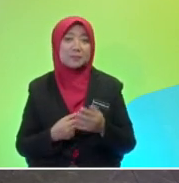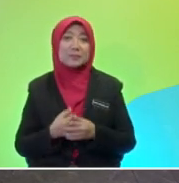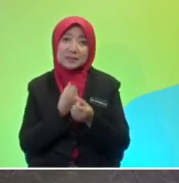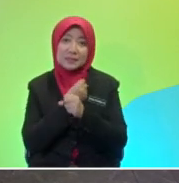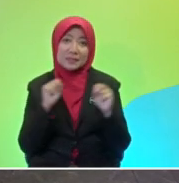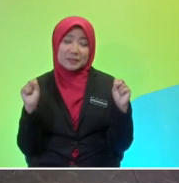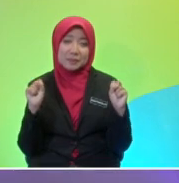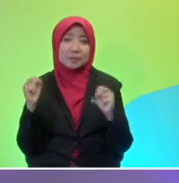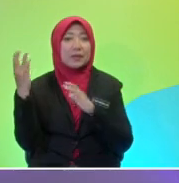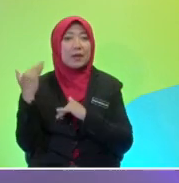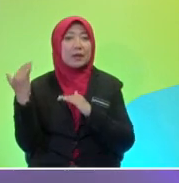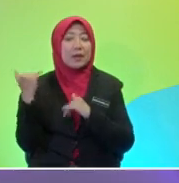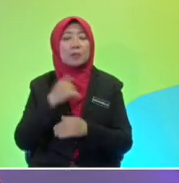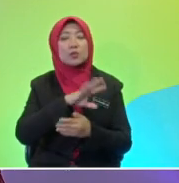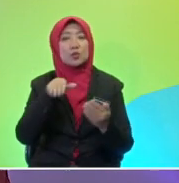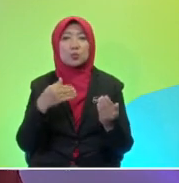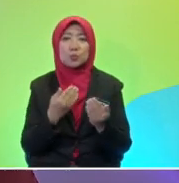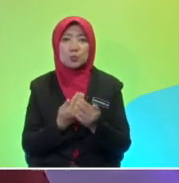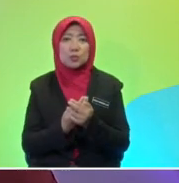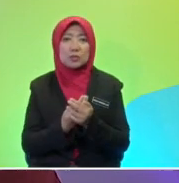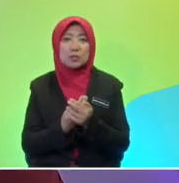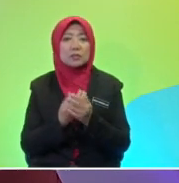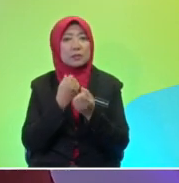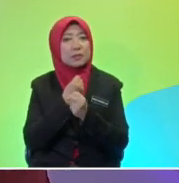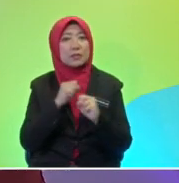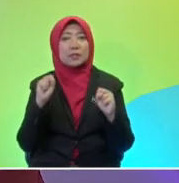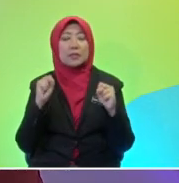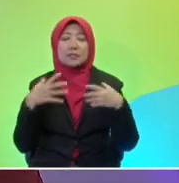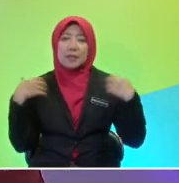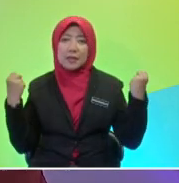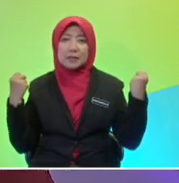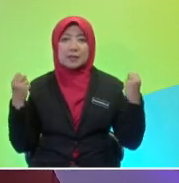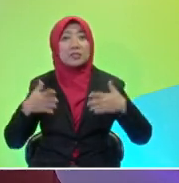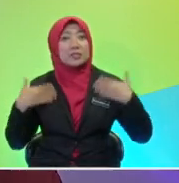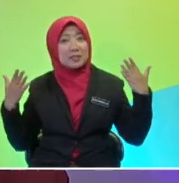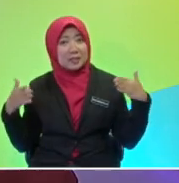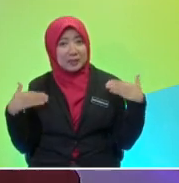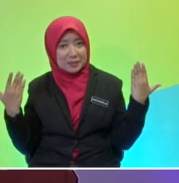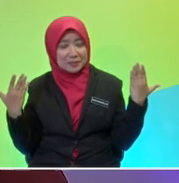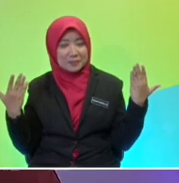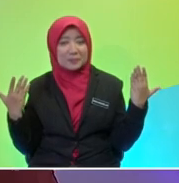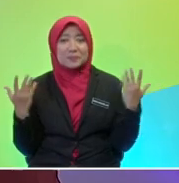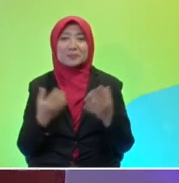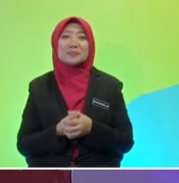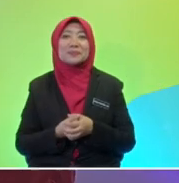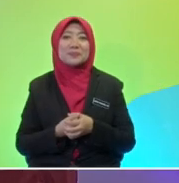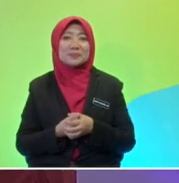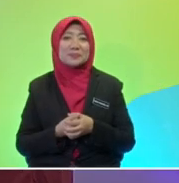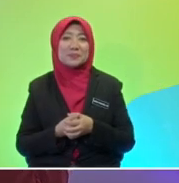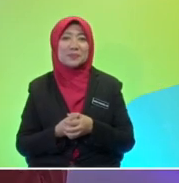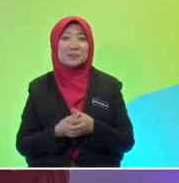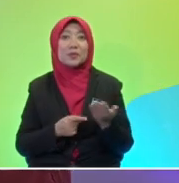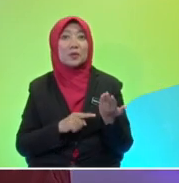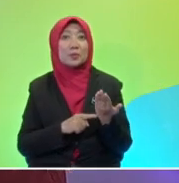cek gua harap semua dalam keadaan sedih bersedio sehat dan ceria yang penting kita ceria ceria bener